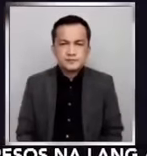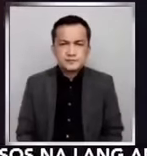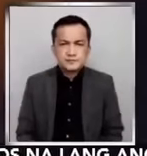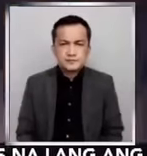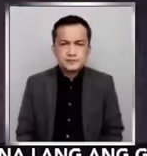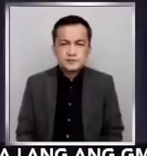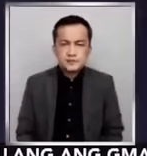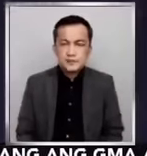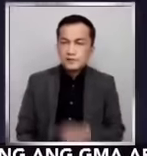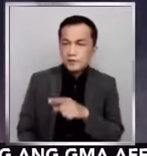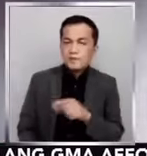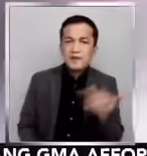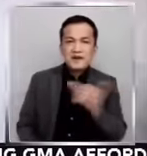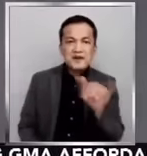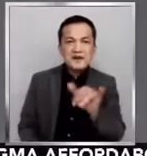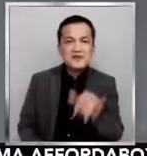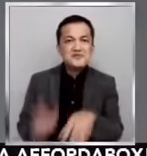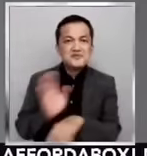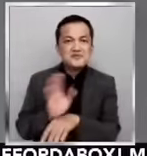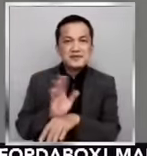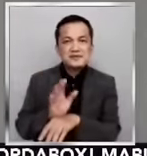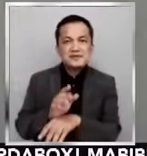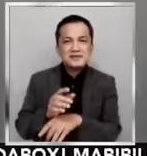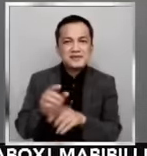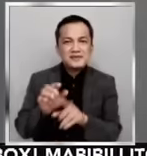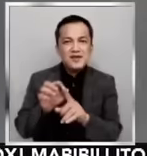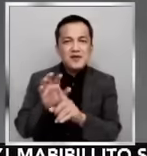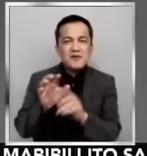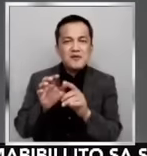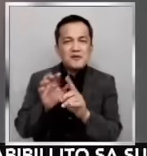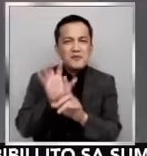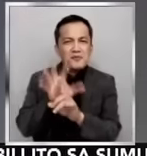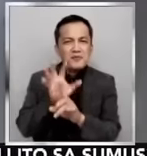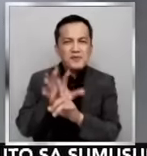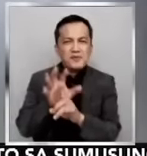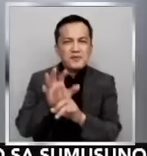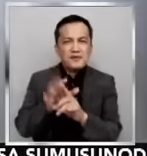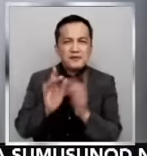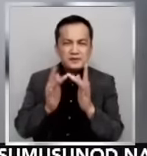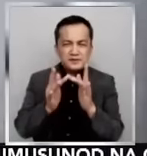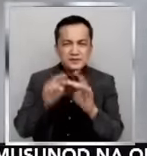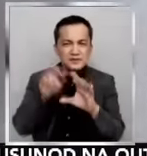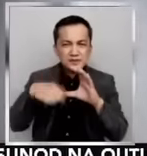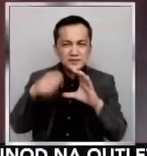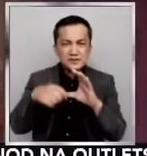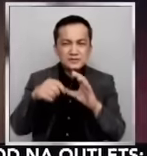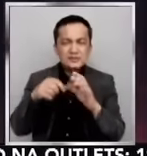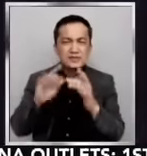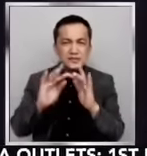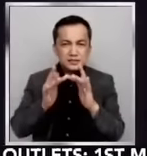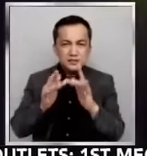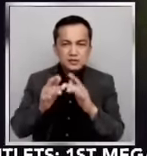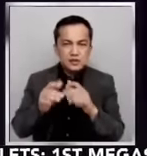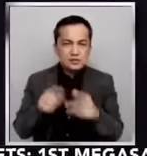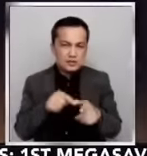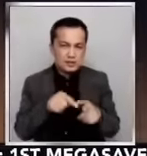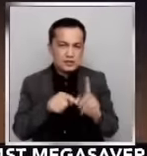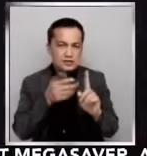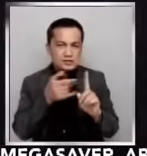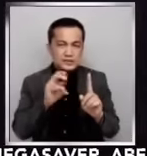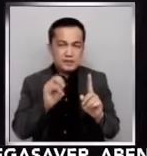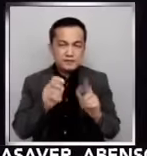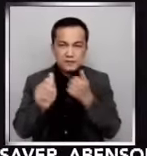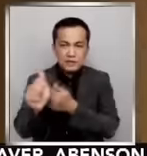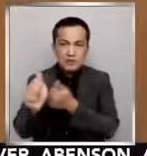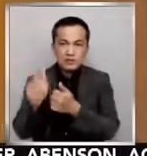Tila eksena sa pelikula ang viral videong ito sa social media. Buwis-buhay na hinabol ng rider na si Jet Lau ang tatlong